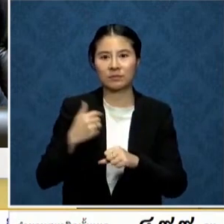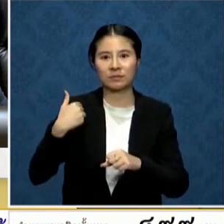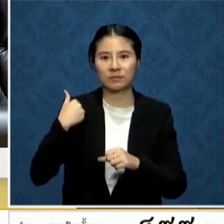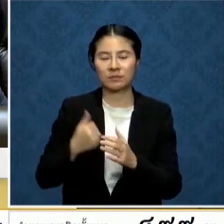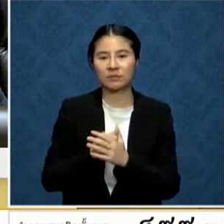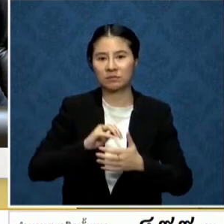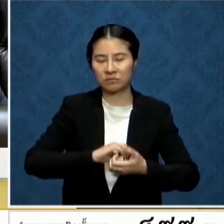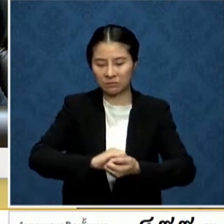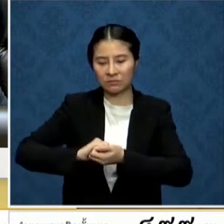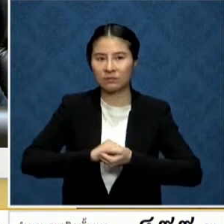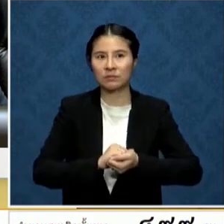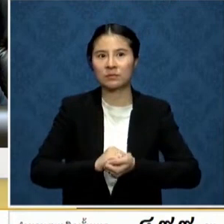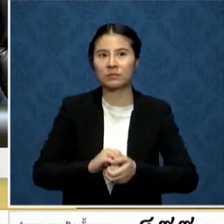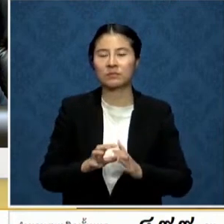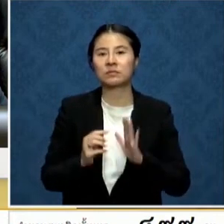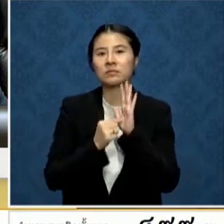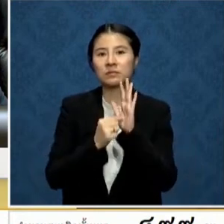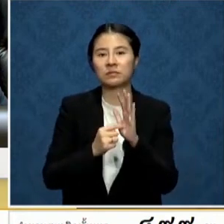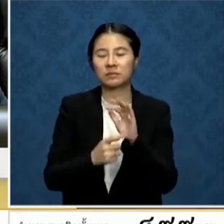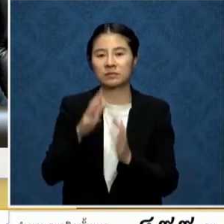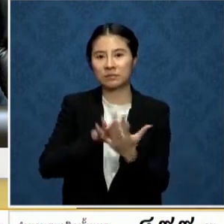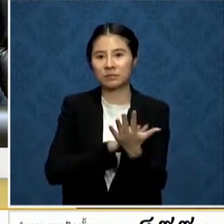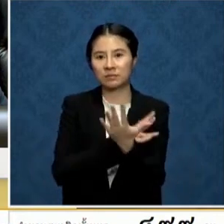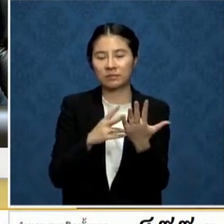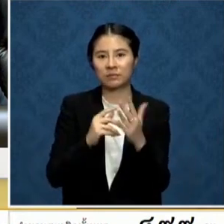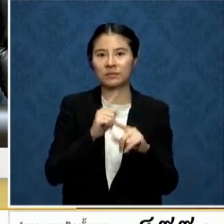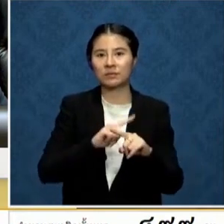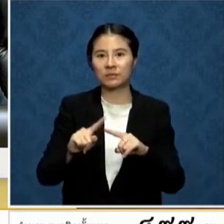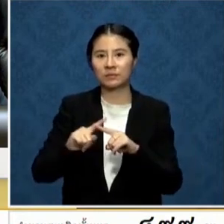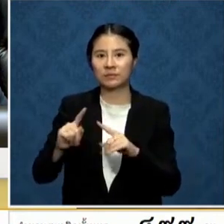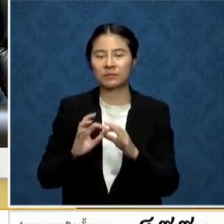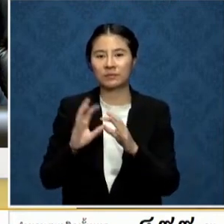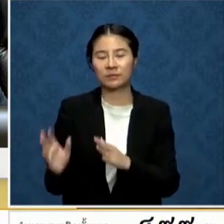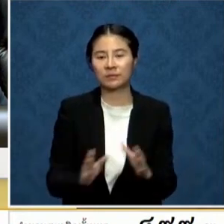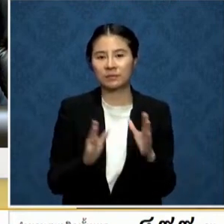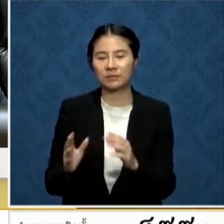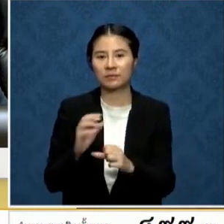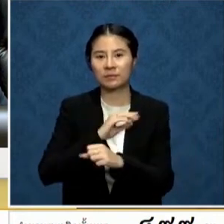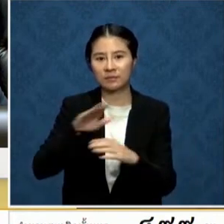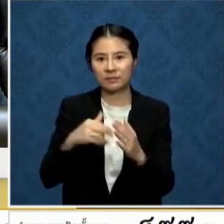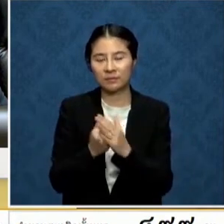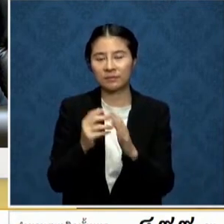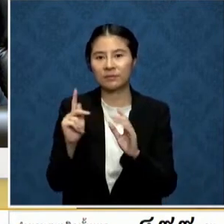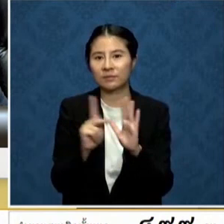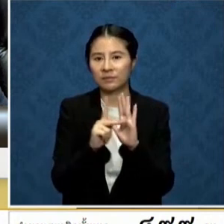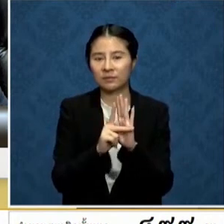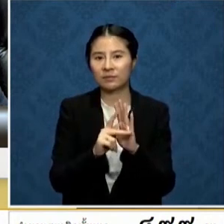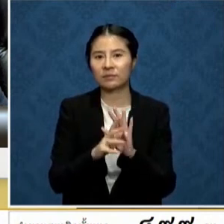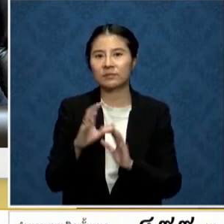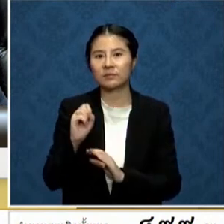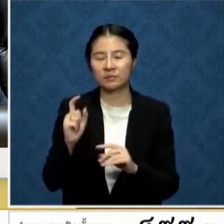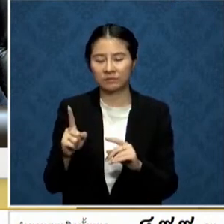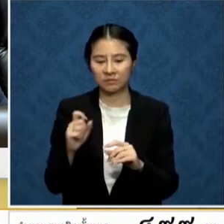มือกันครับแล้วก็ช่วยกันหรือเสนอร่างประกบอะไรก็ตามแต่แล้วไปแปรยติหรืออะไรก็ได้ทำยังไงก็ได้ให้เราเนี่ยมีข้อบังคับที่ทำให้สภามี